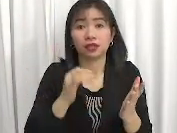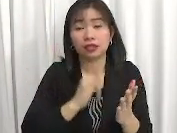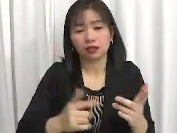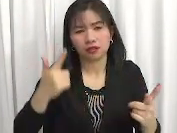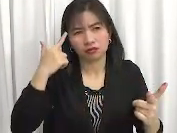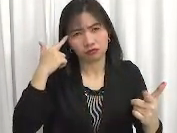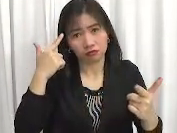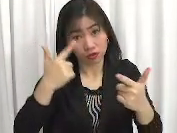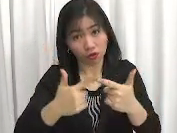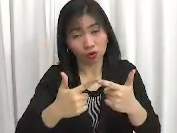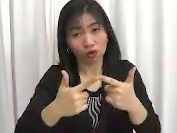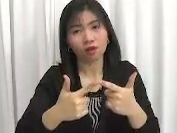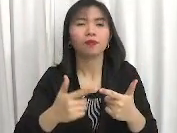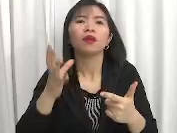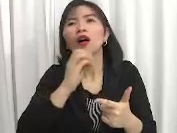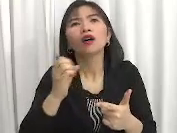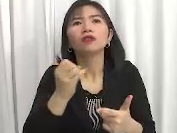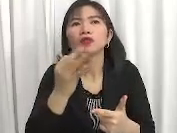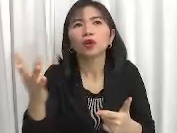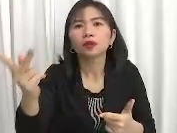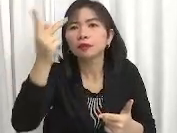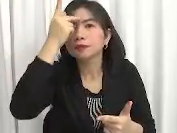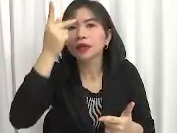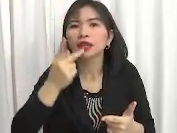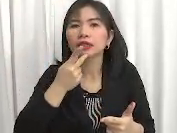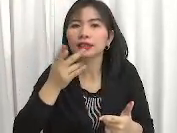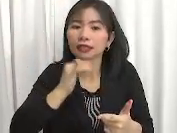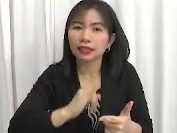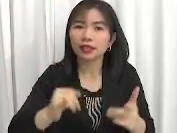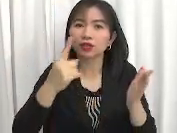ng mga magulang ay siya yung